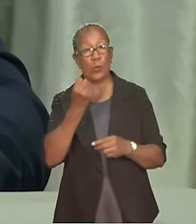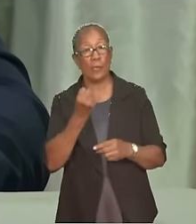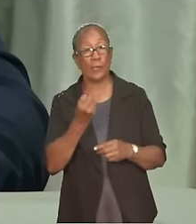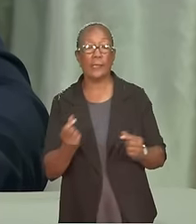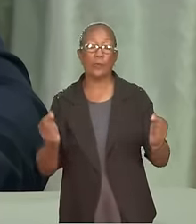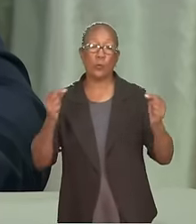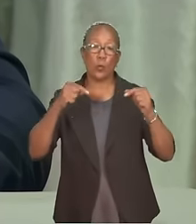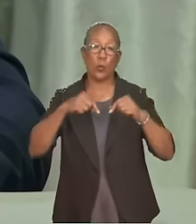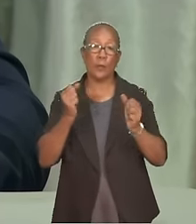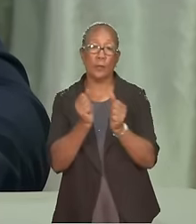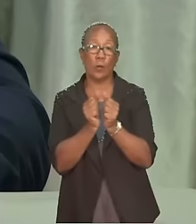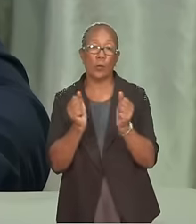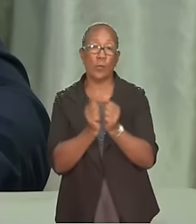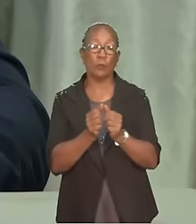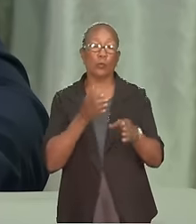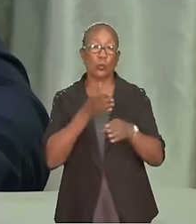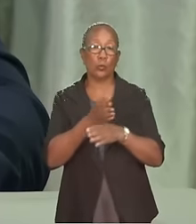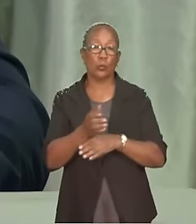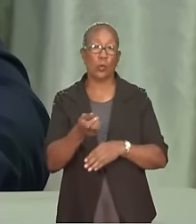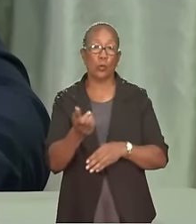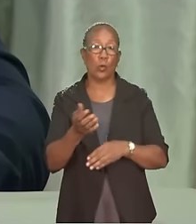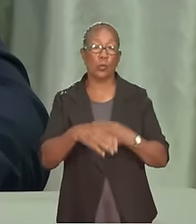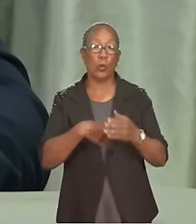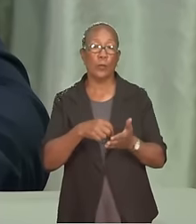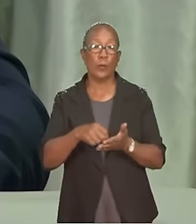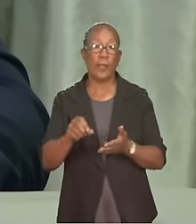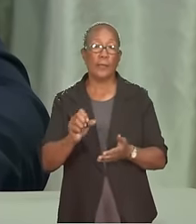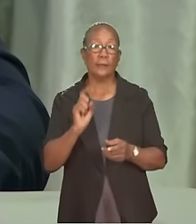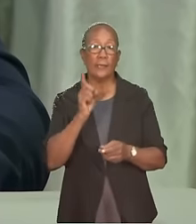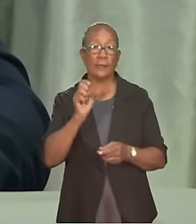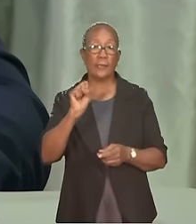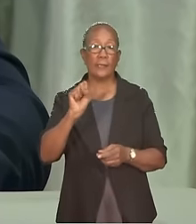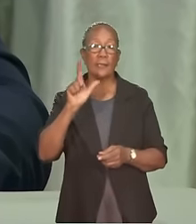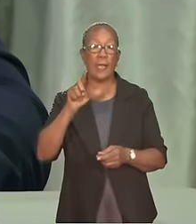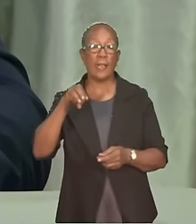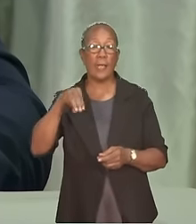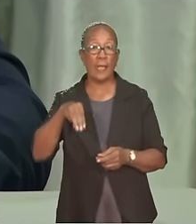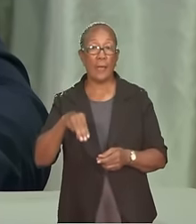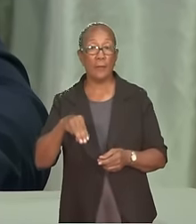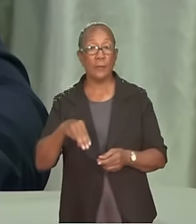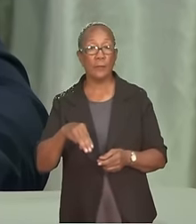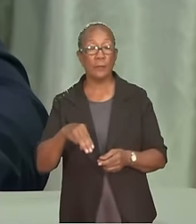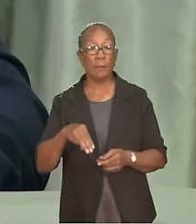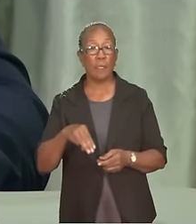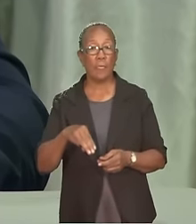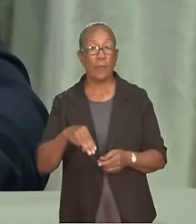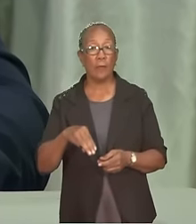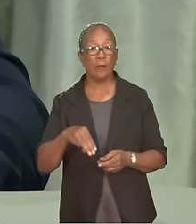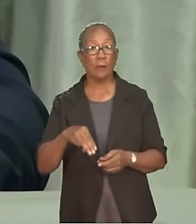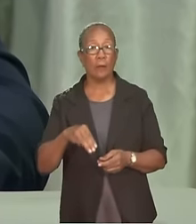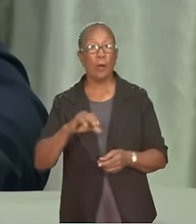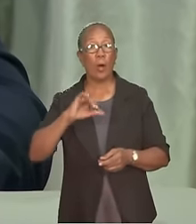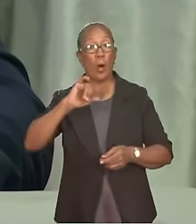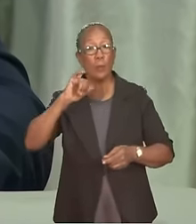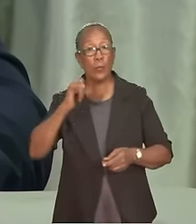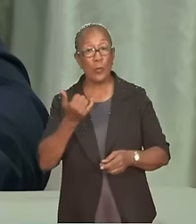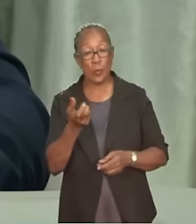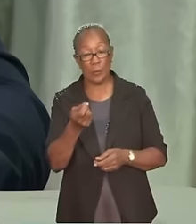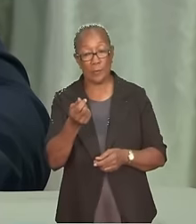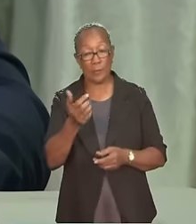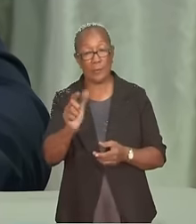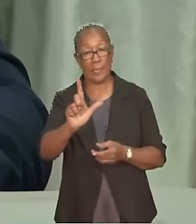verder uitgewerkt. Dat SLM een lease kan krijgen voor de komende periode.